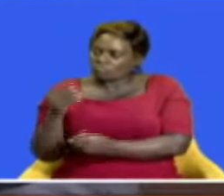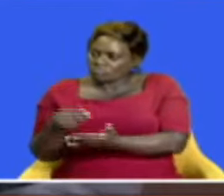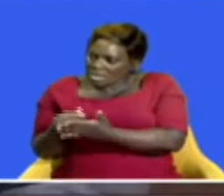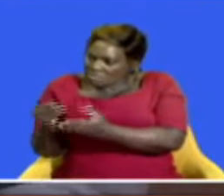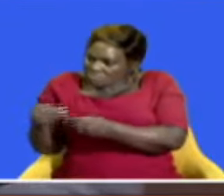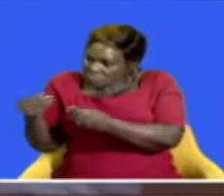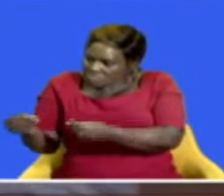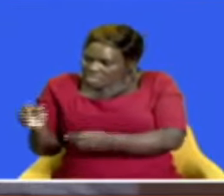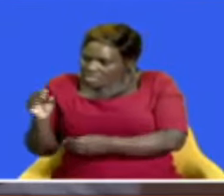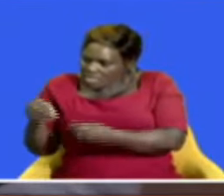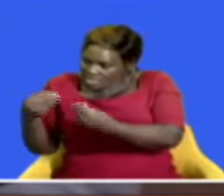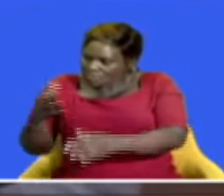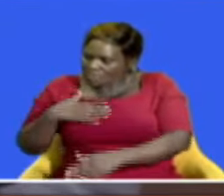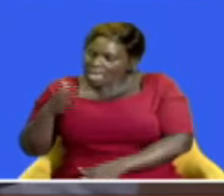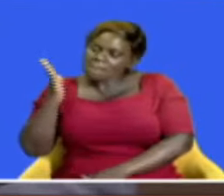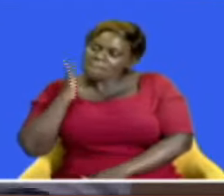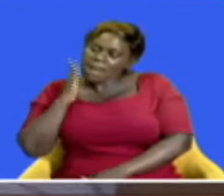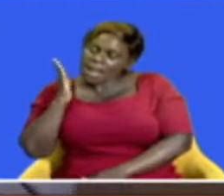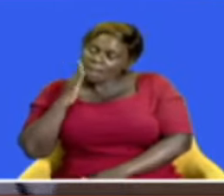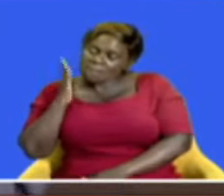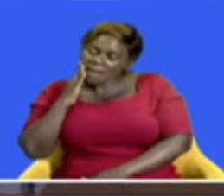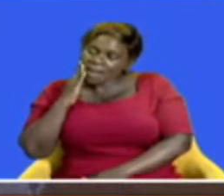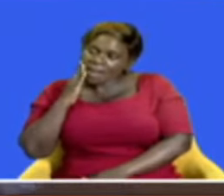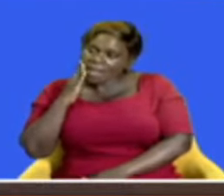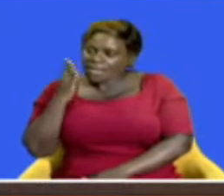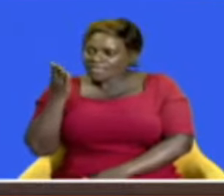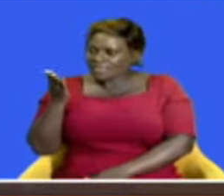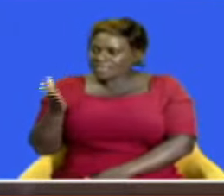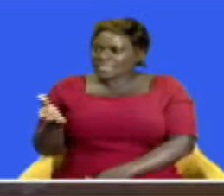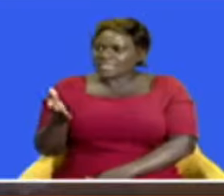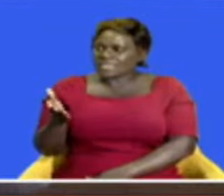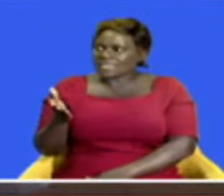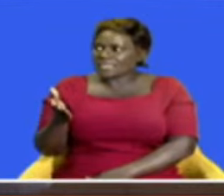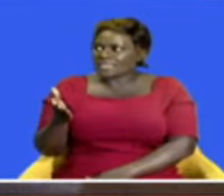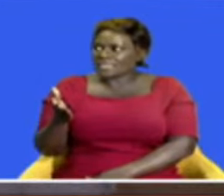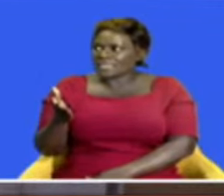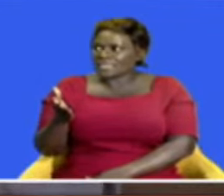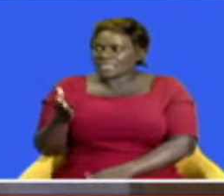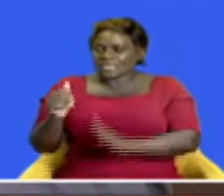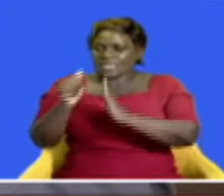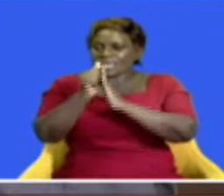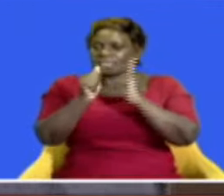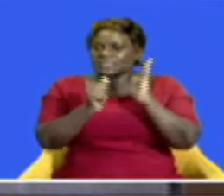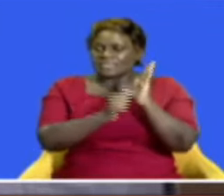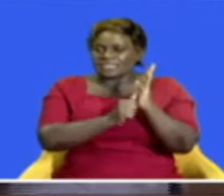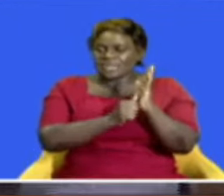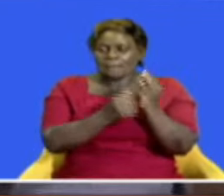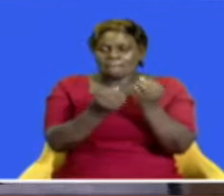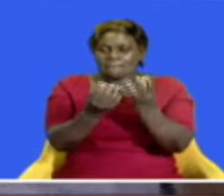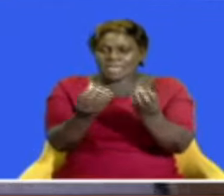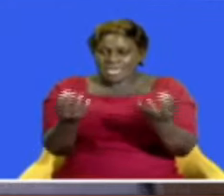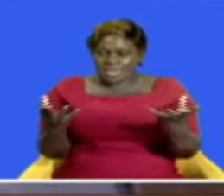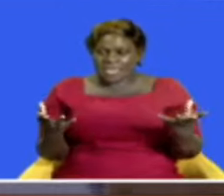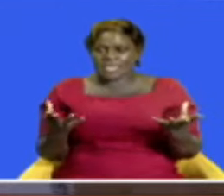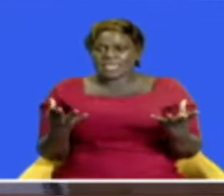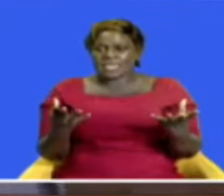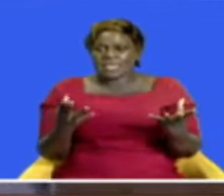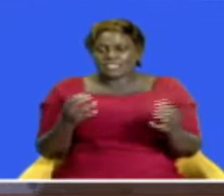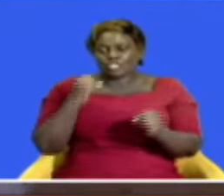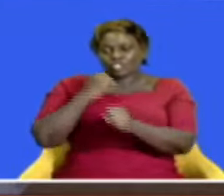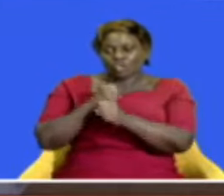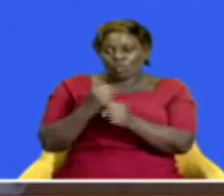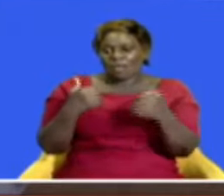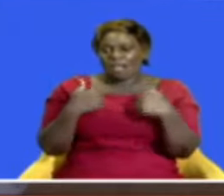hii pesa, pelekea mamangu. Na hiyo wale kama wale agents ambao wengi wanapata